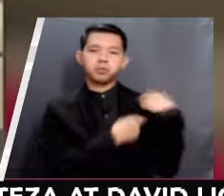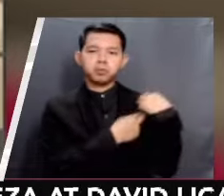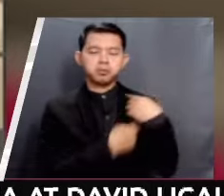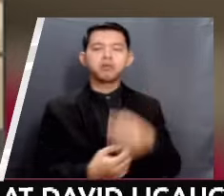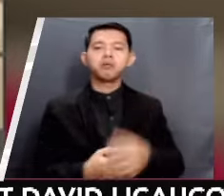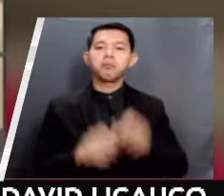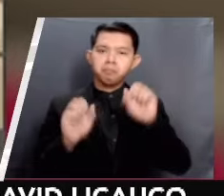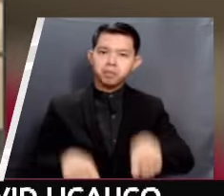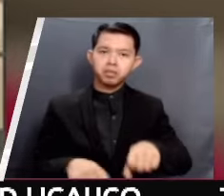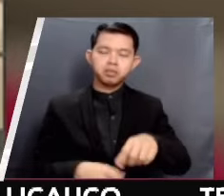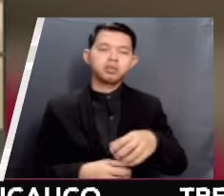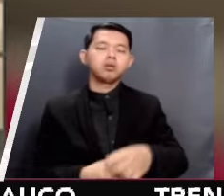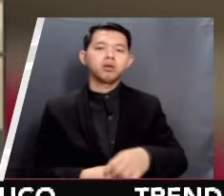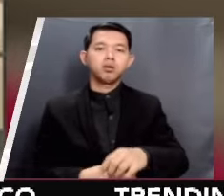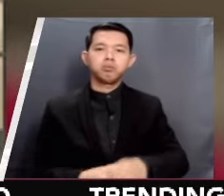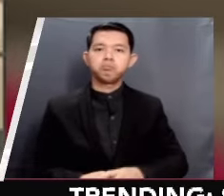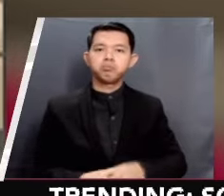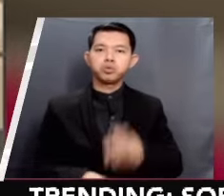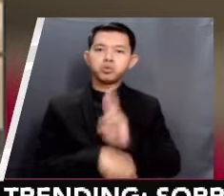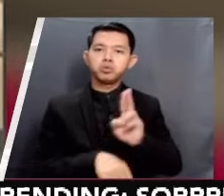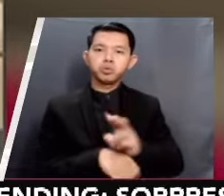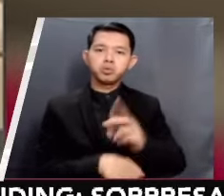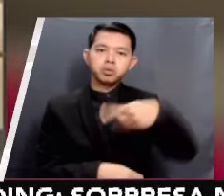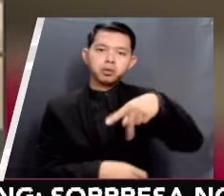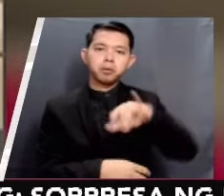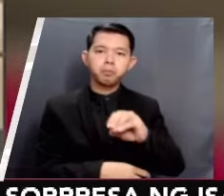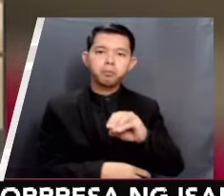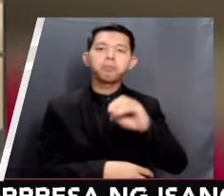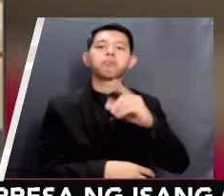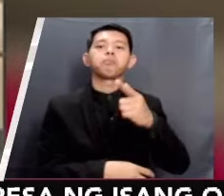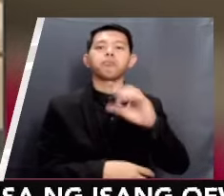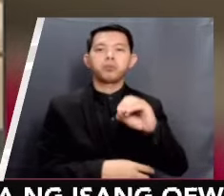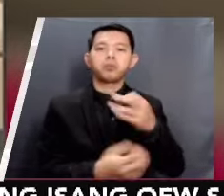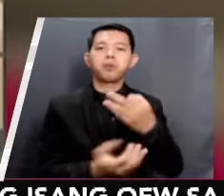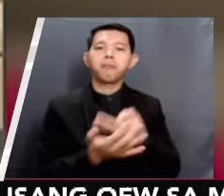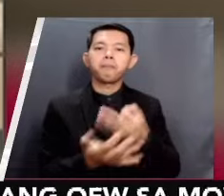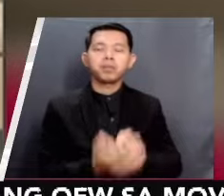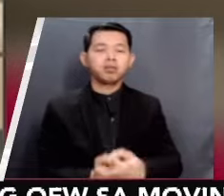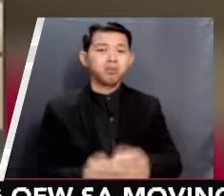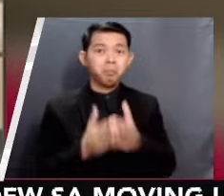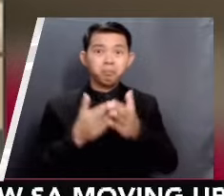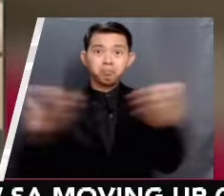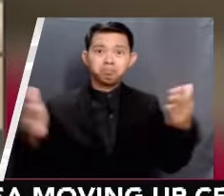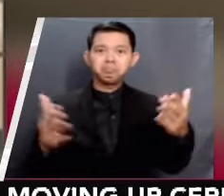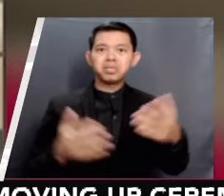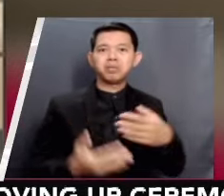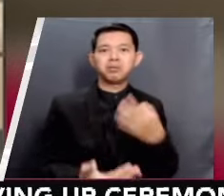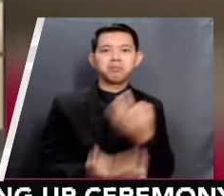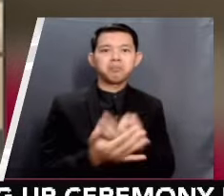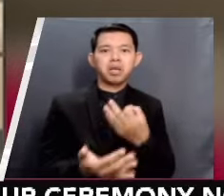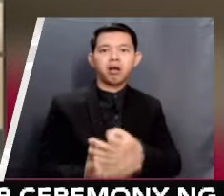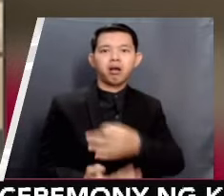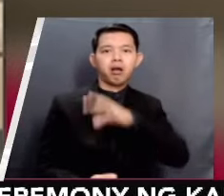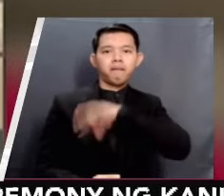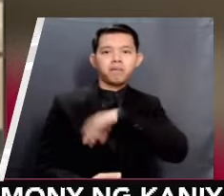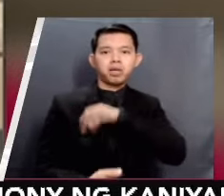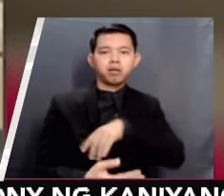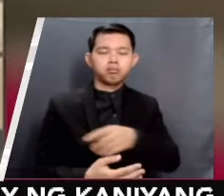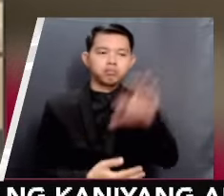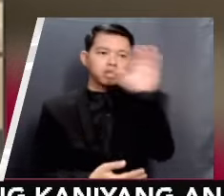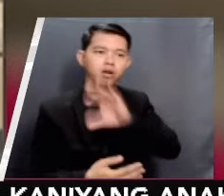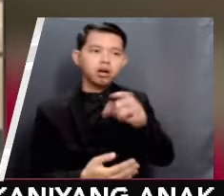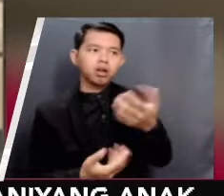tumakbo para magkaroon ng Pogo politics. Sa laki ng perang pumapasok, siyempre naghahanapin sila ng mga kaalyado nila.